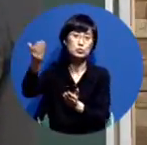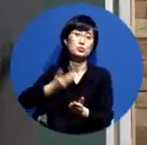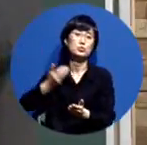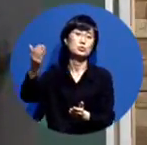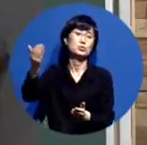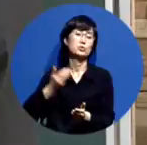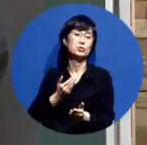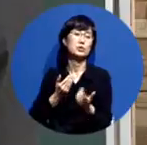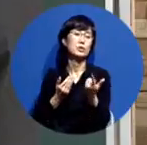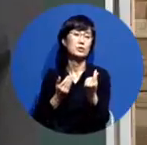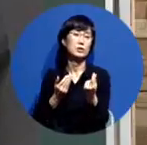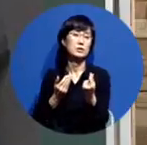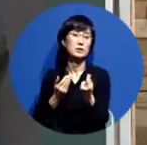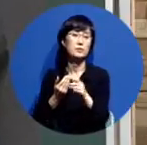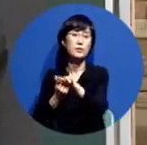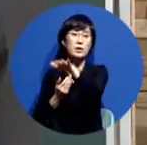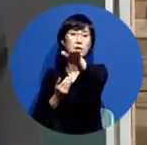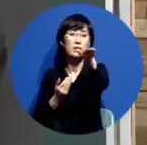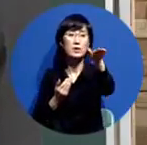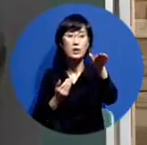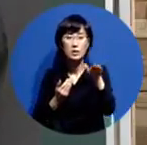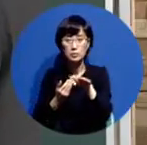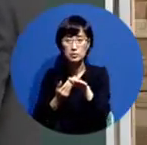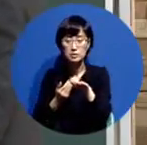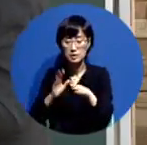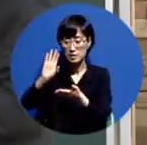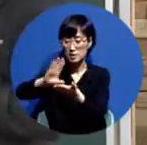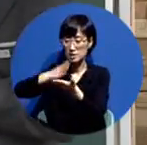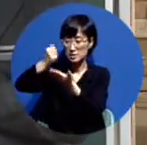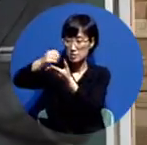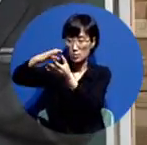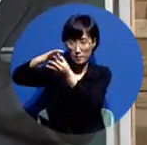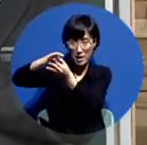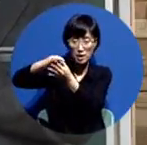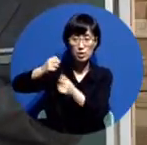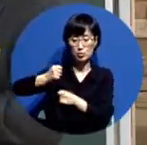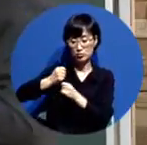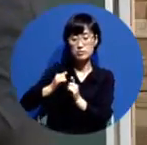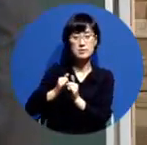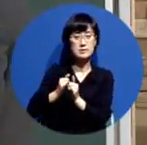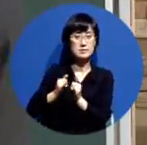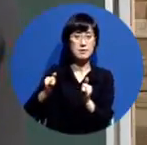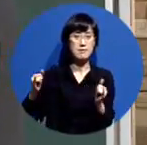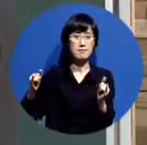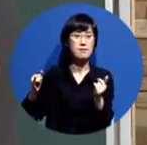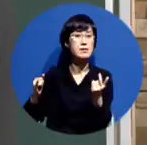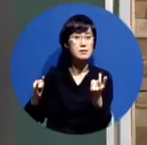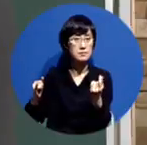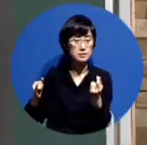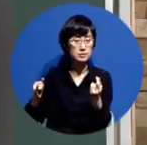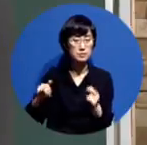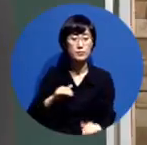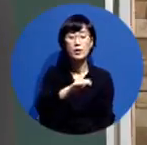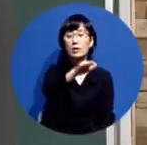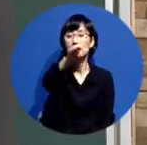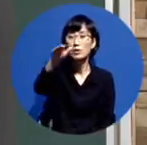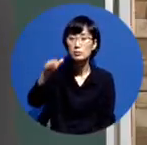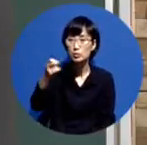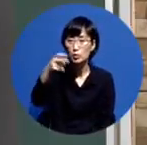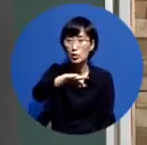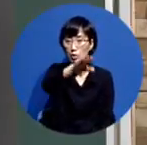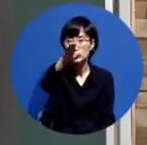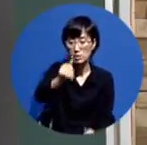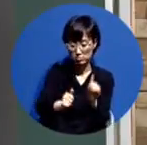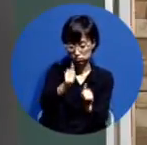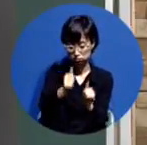여러분은그리스도의군사입니다 各位你们是基督的精兵 그리고여러분은경계하는자입니다 并且你